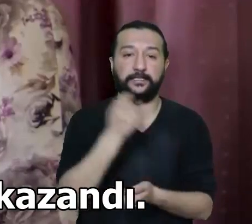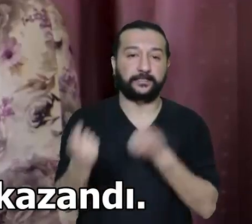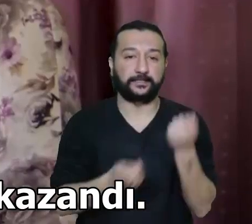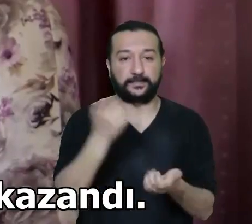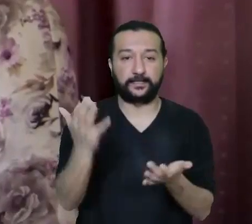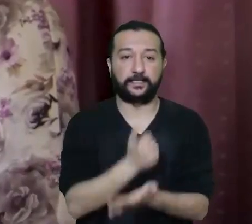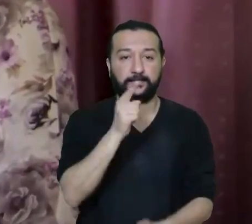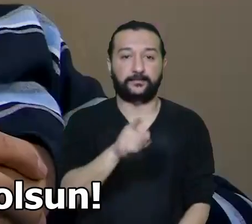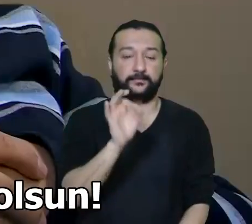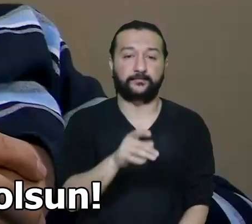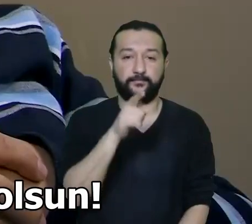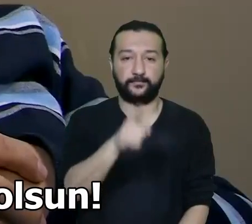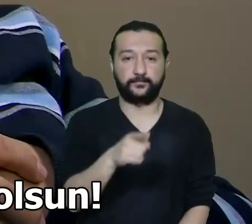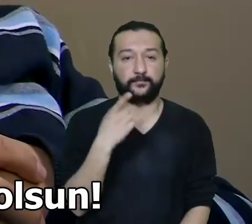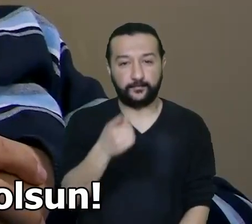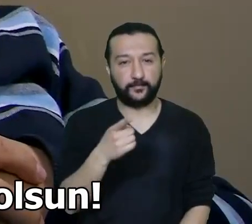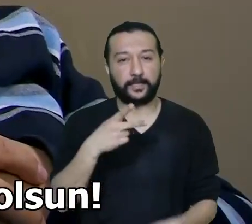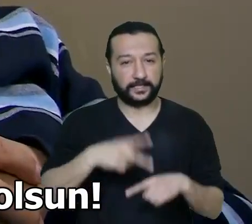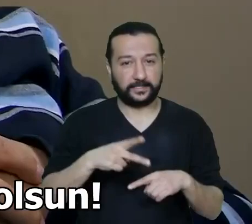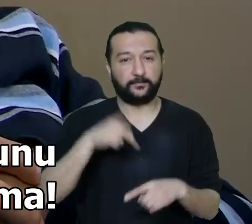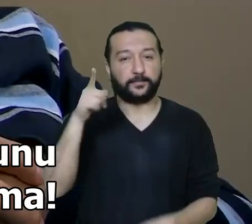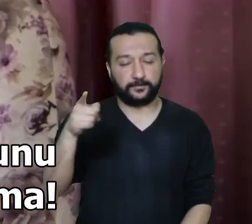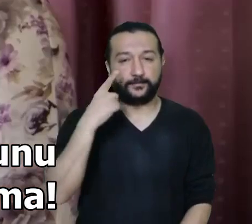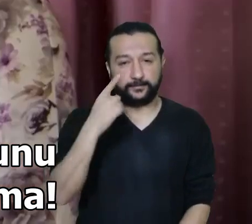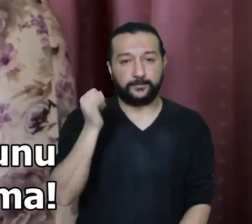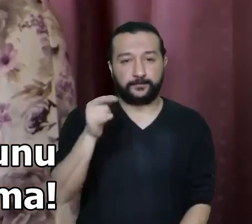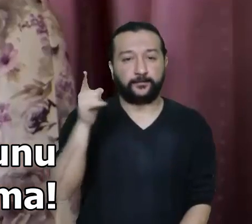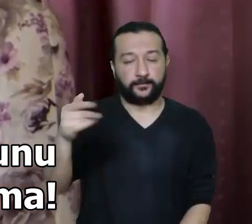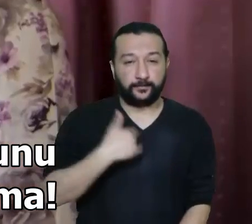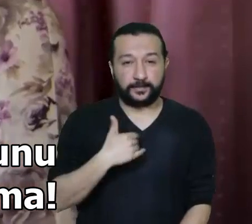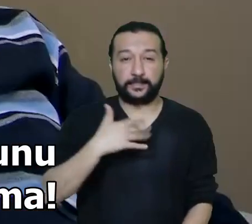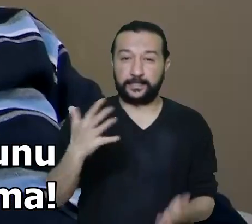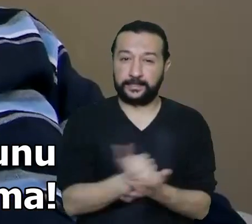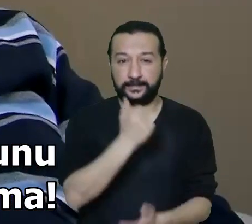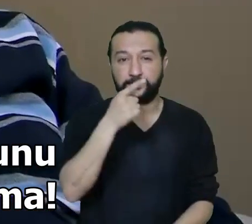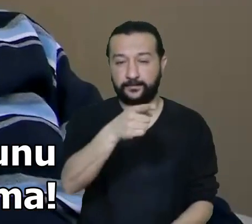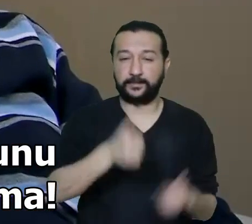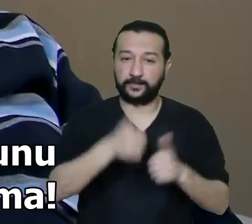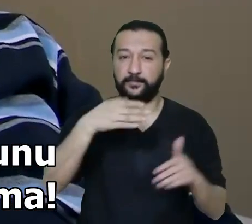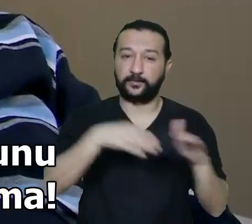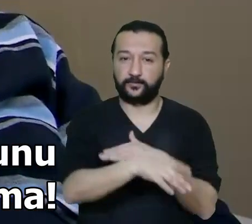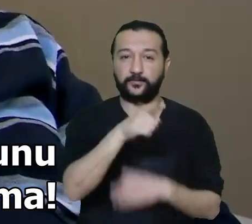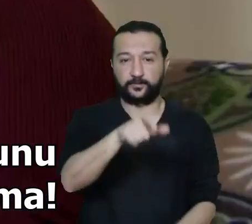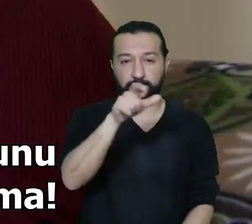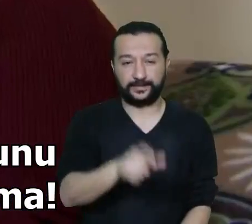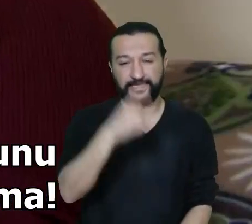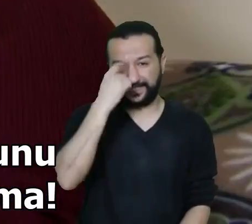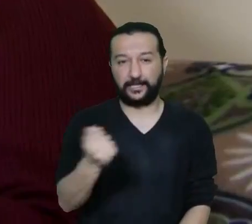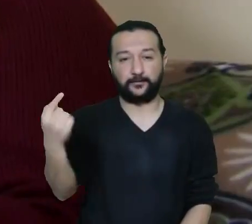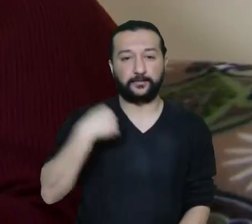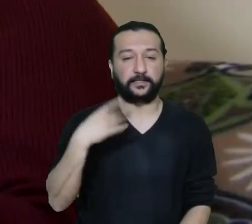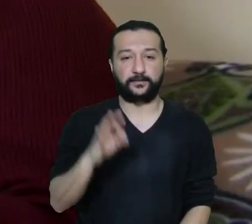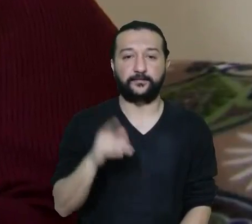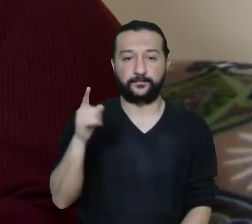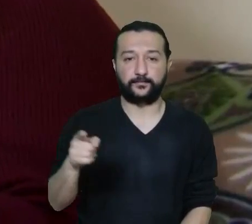çalıştı, kazandı. Fakat o zarfını da alacaksın. Sırf benim inadıma soktu bunu yarışmaya. Sırf benim